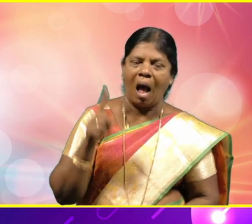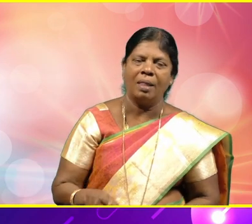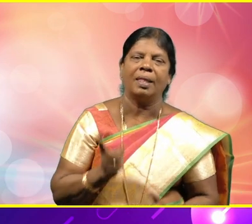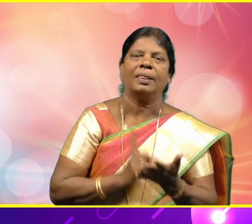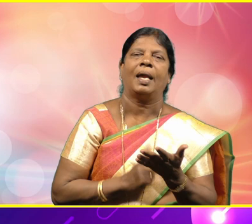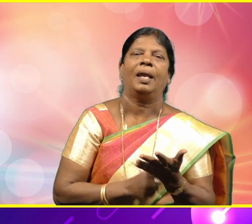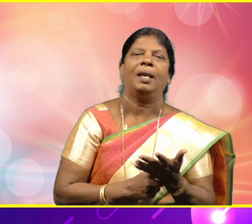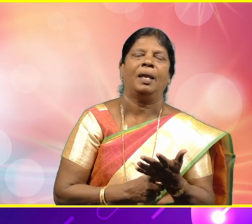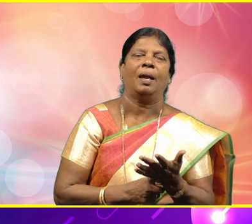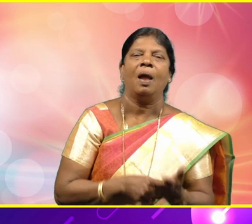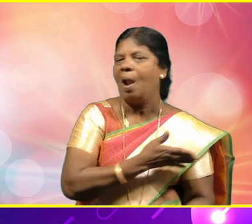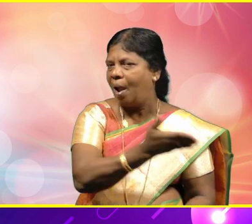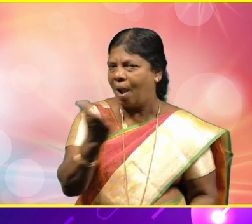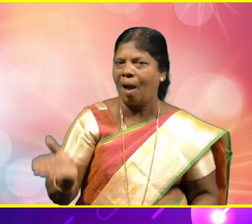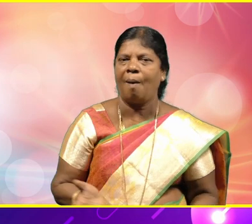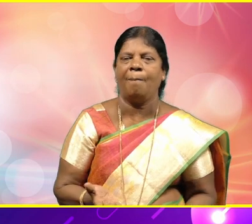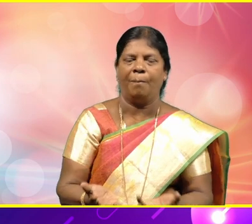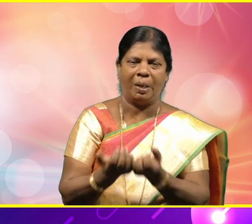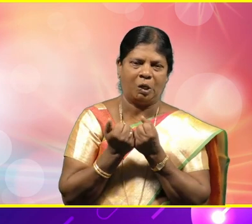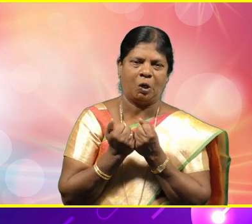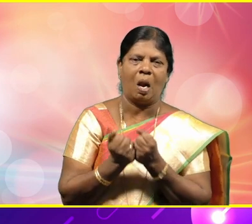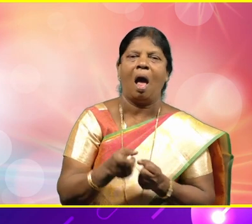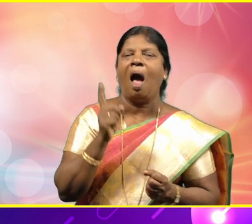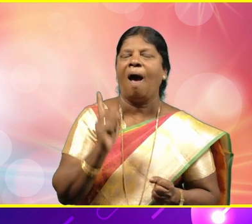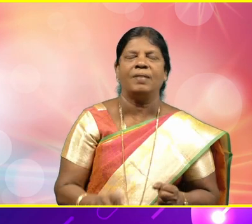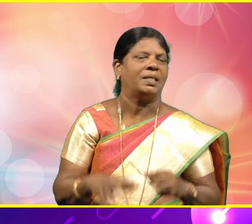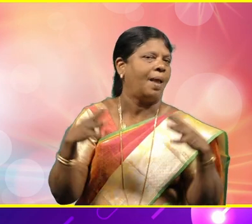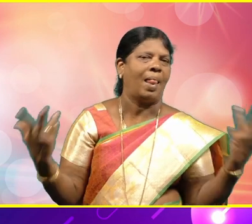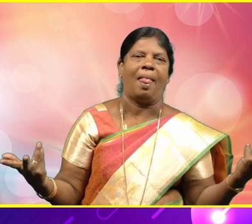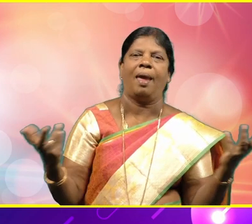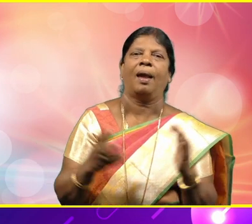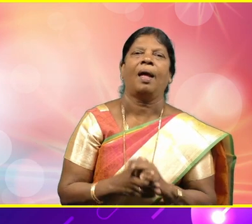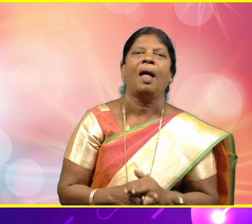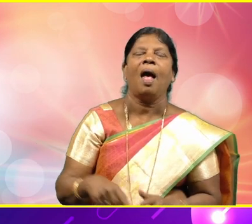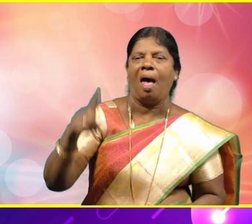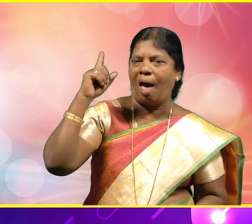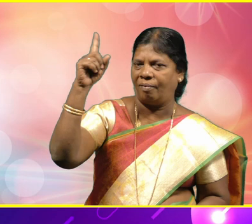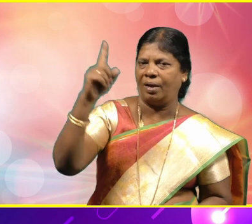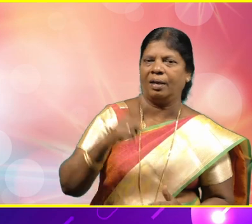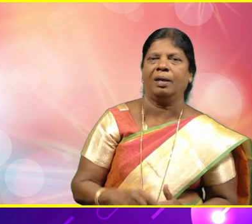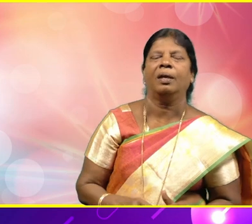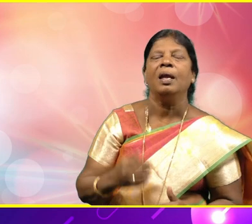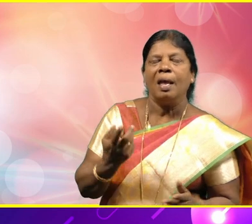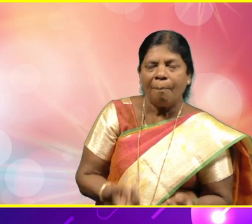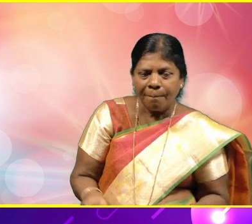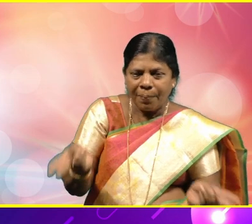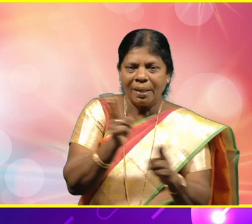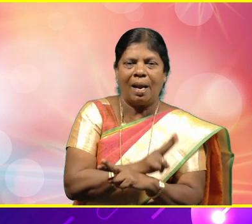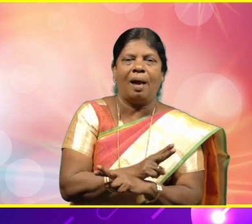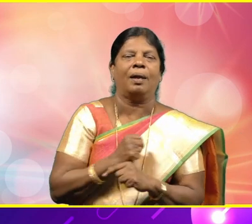தப்புவித்தார். அந்த தண்டனையை நாம் பெற அவசியம் இல்லை.